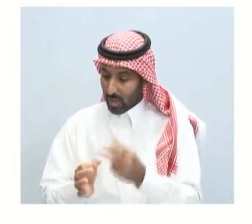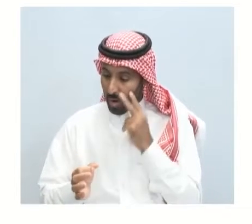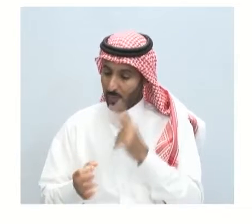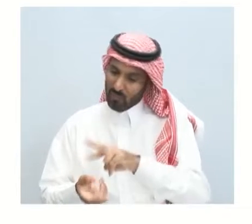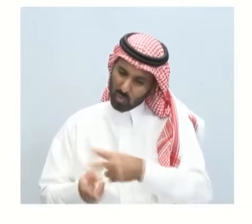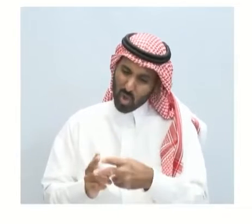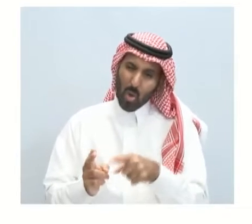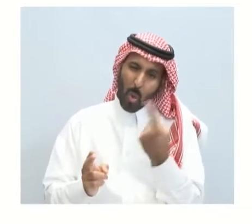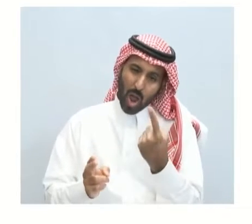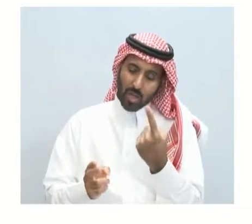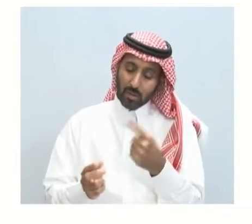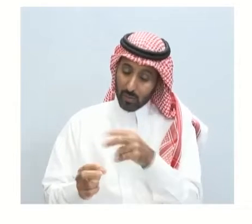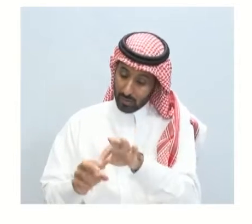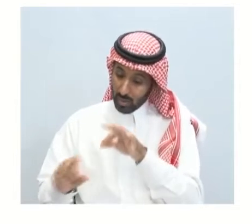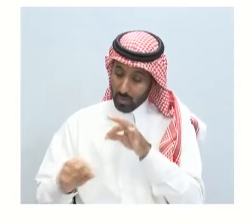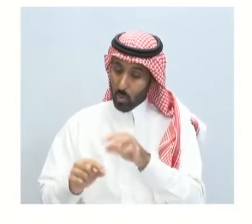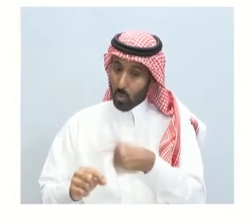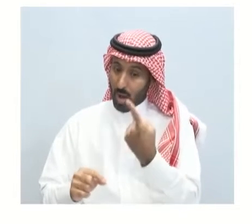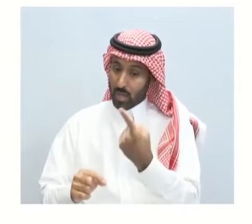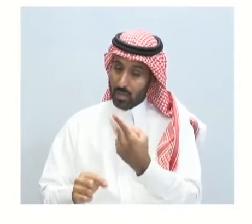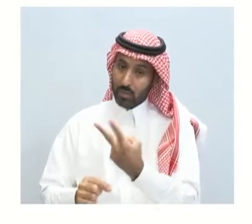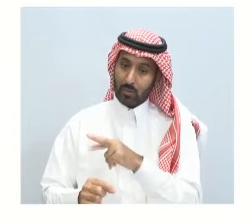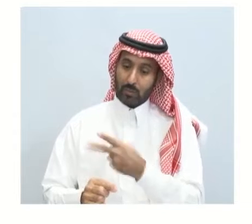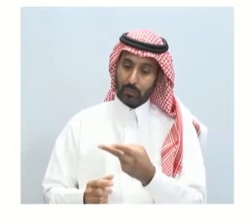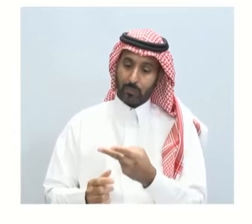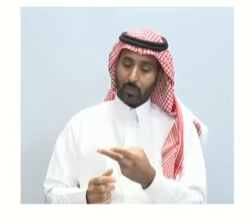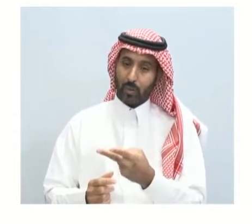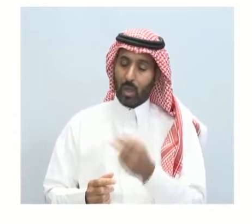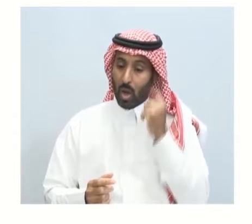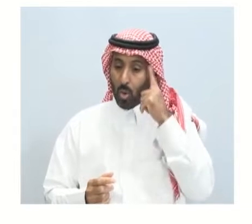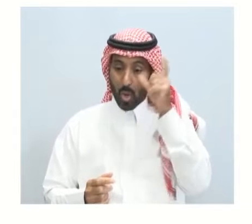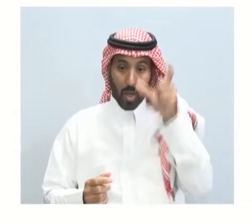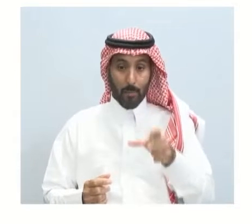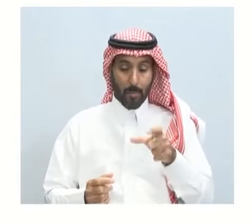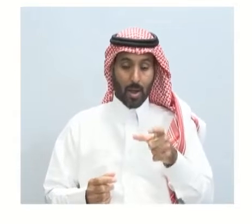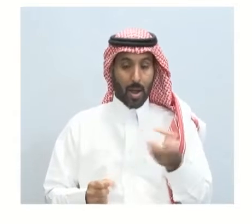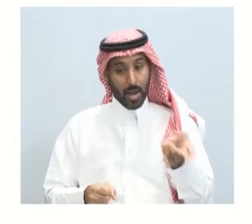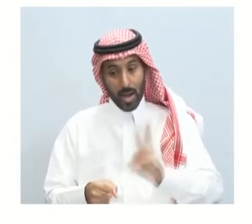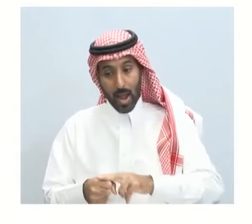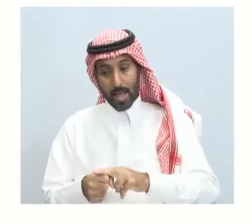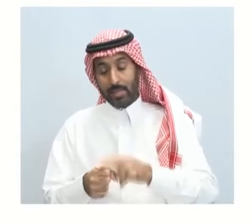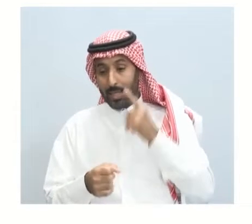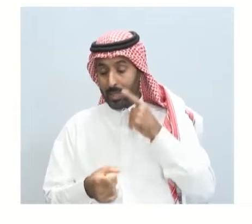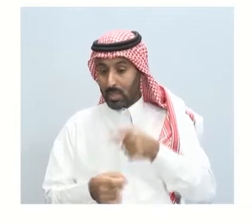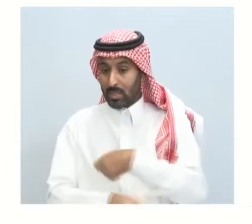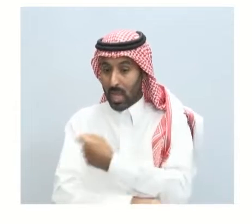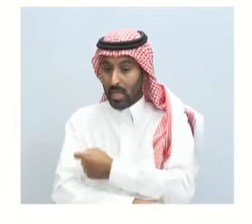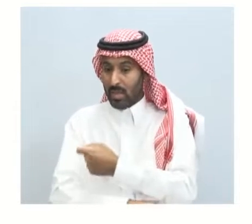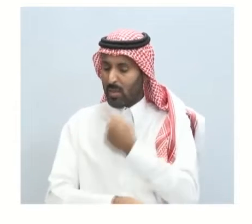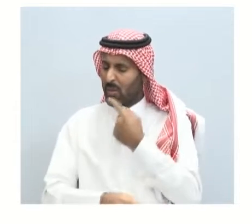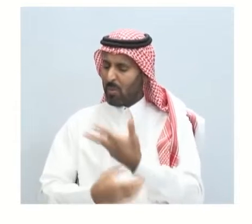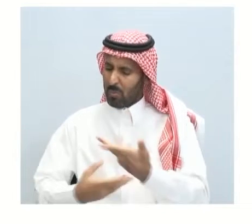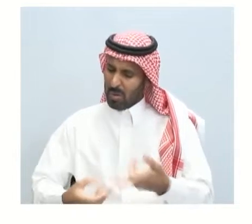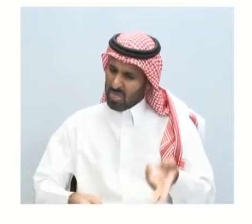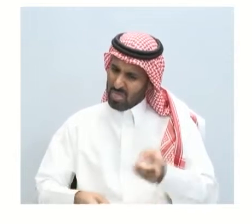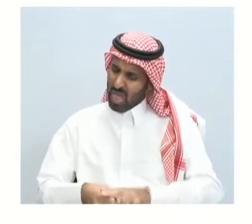في كل مره يعد العلماء اعاده التجربه ضياعا